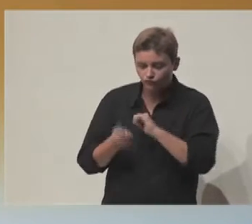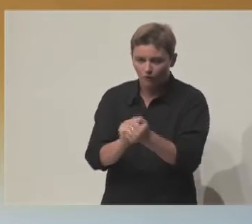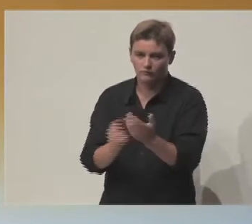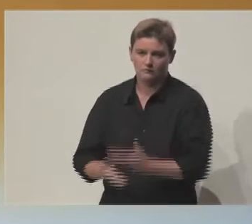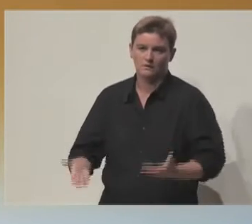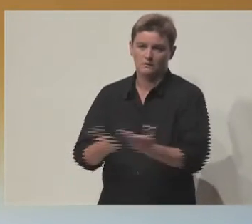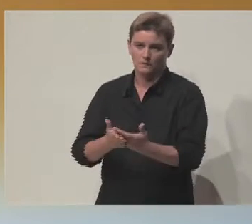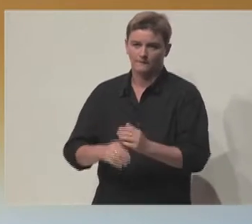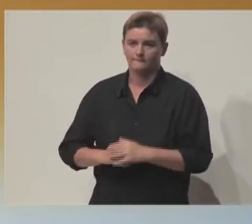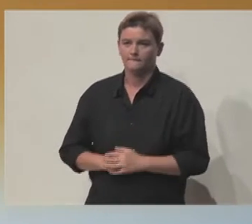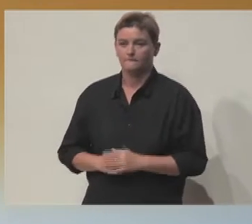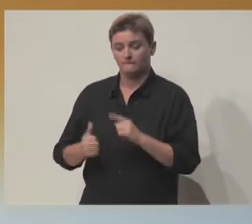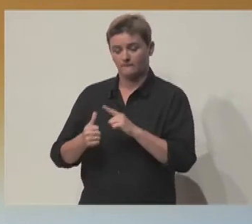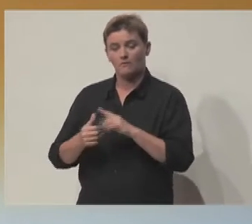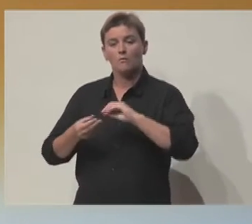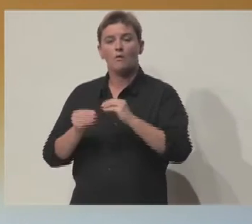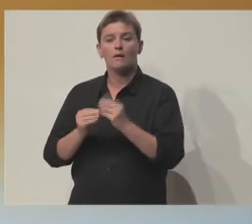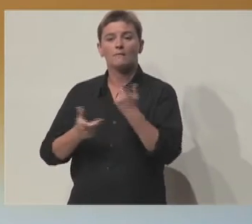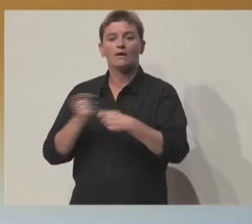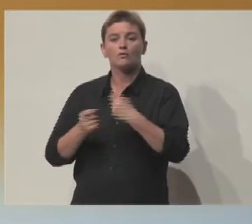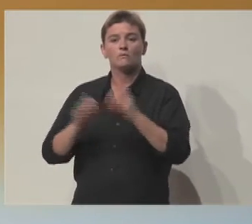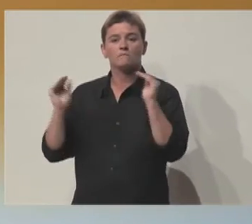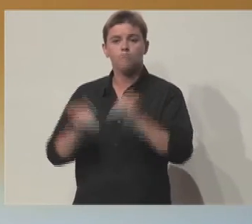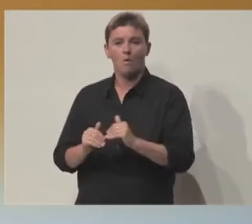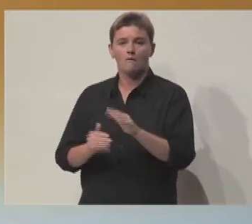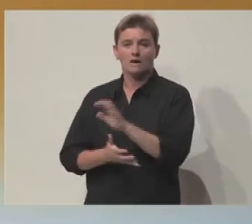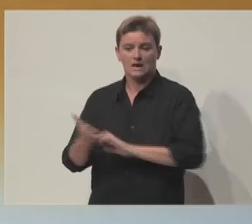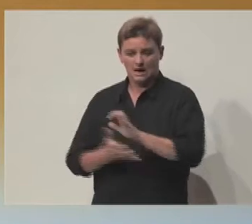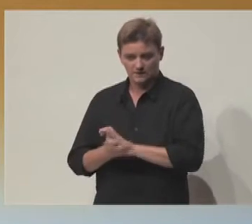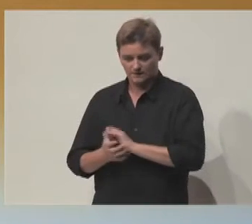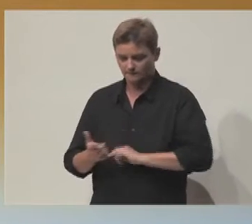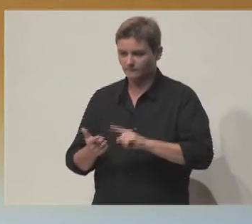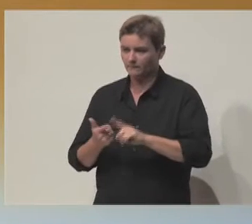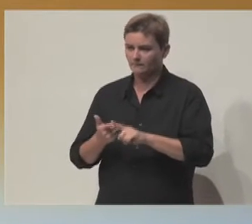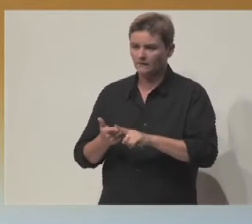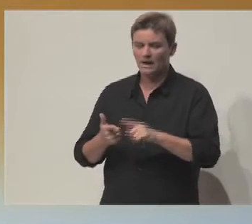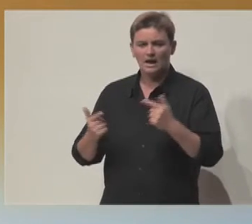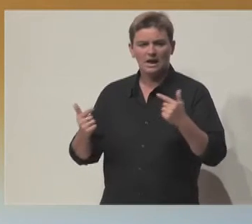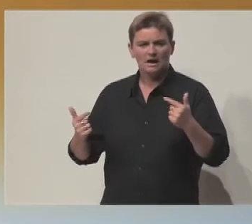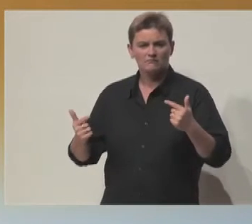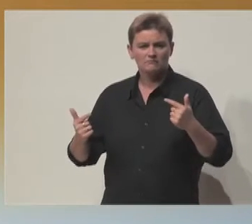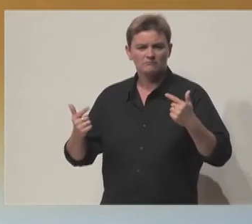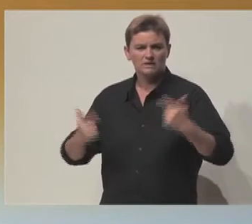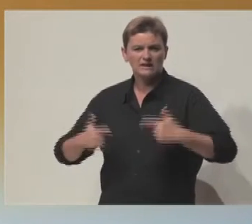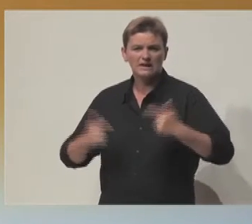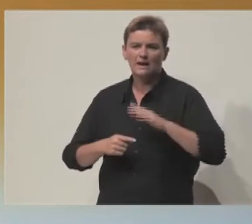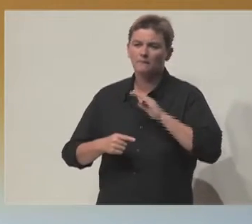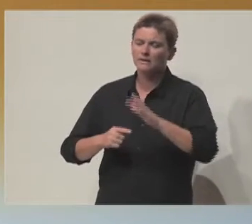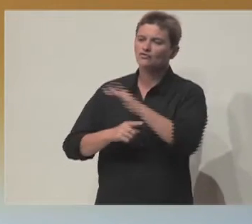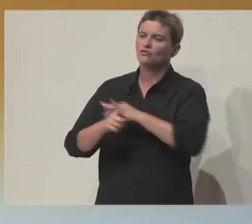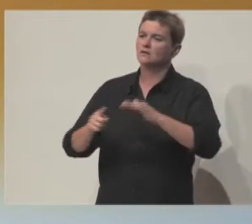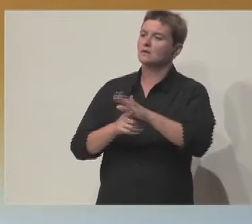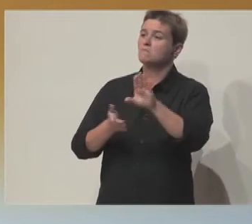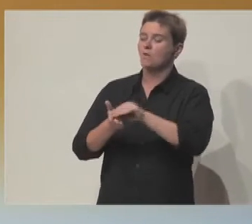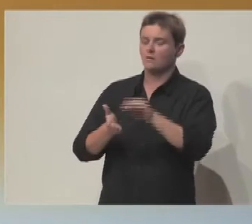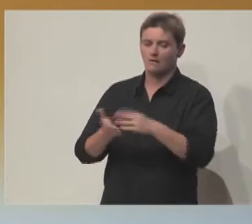la crise économique la guerre des modèles de sociétés dans la mondialisation